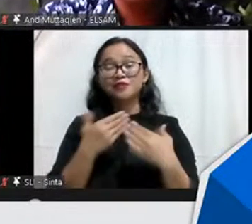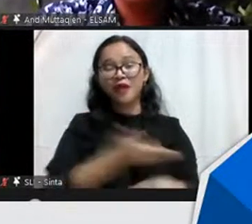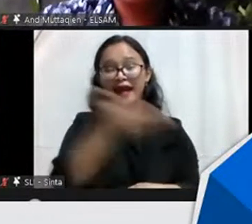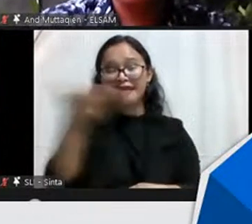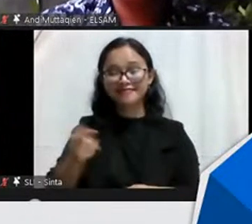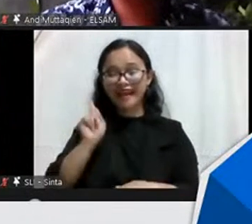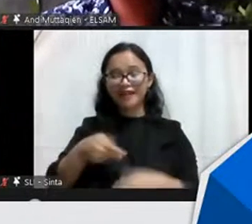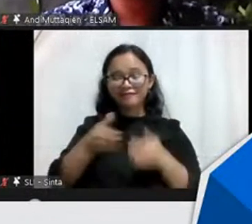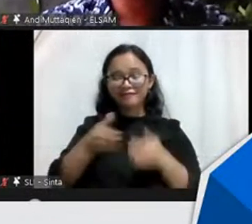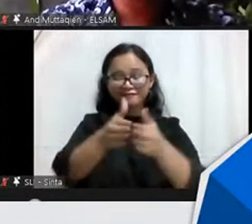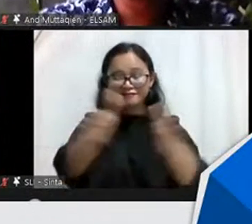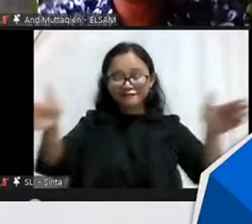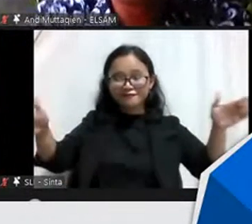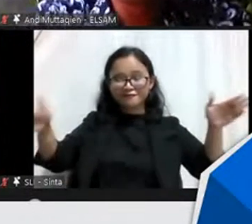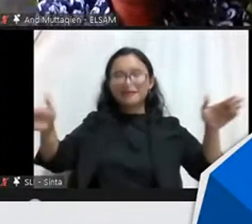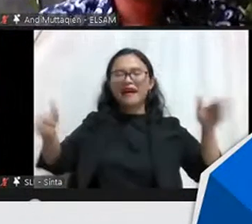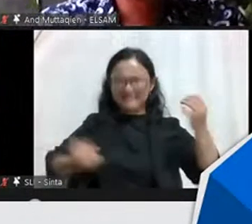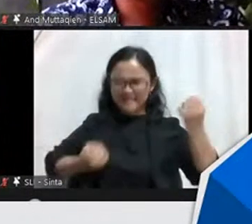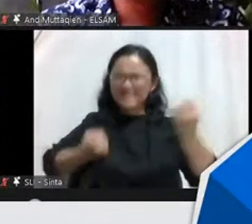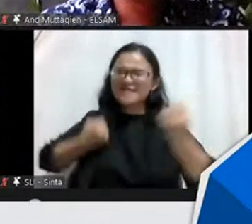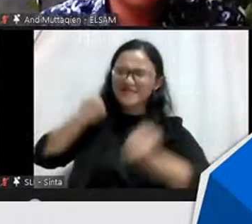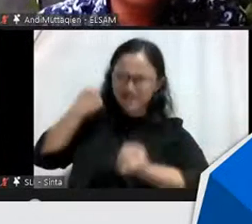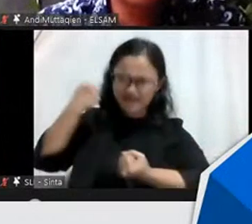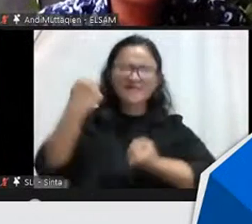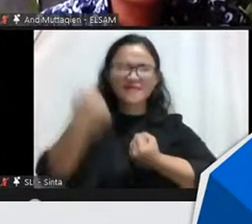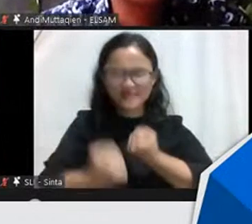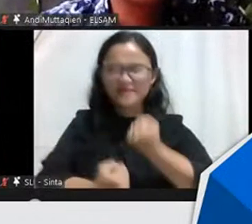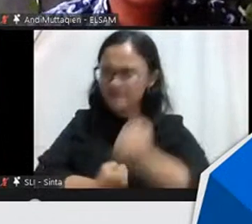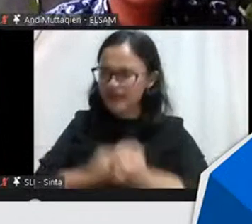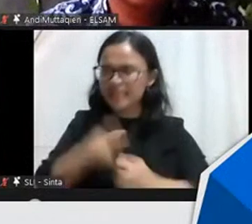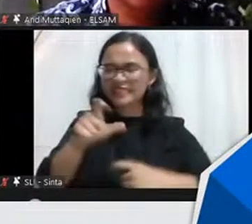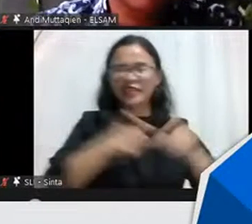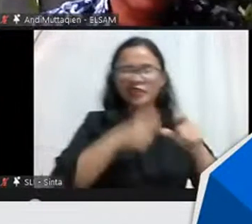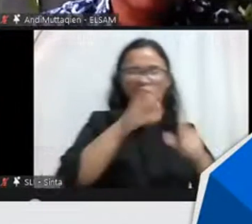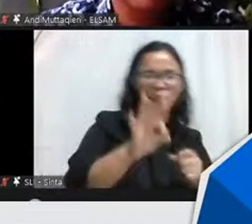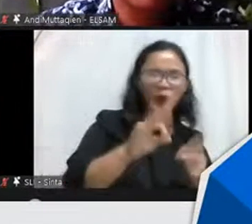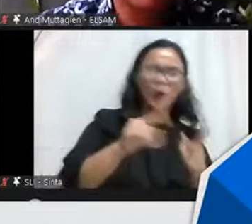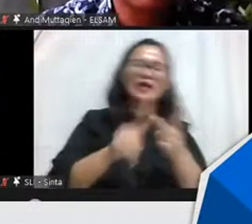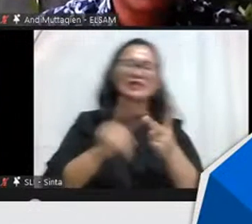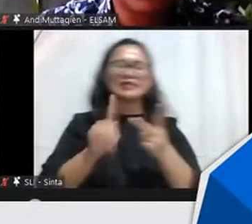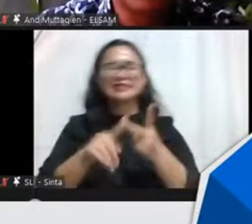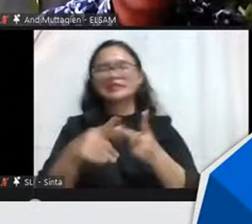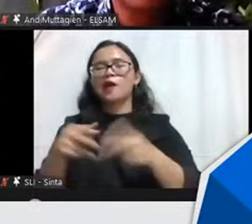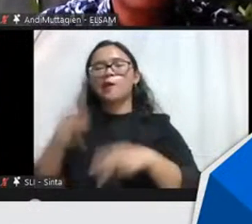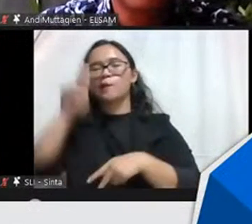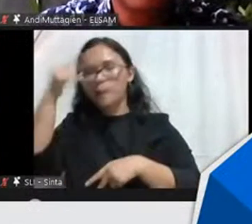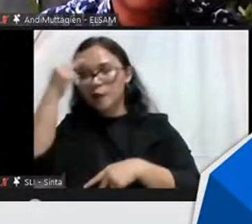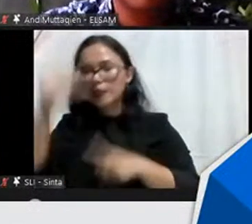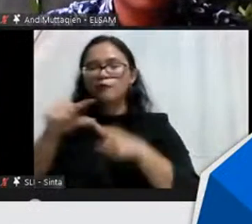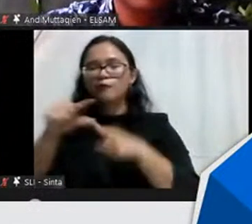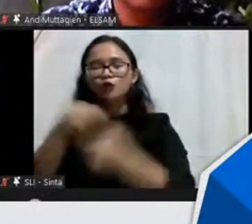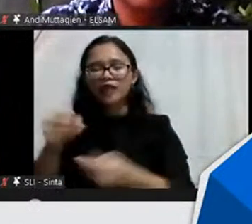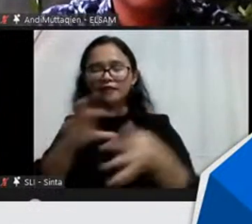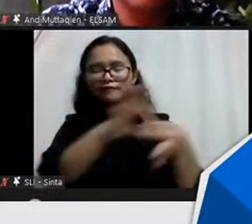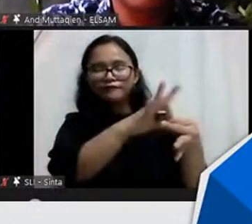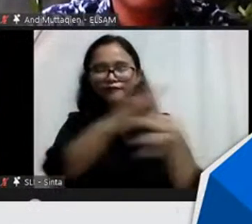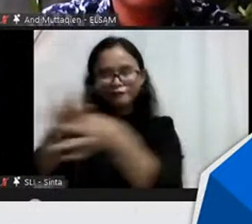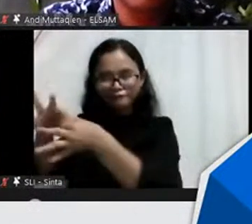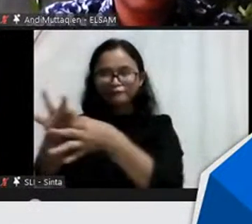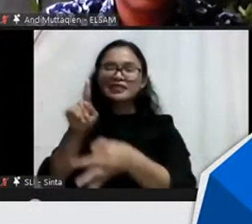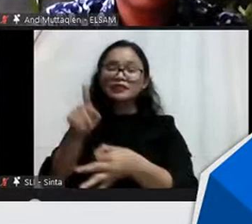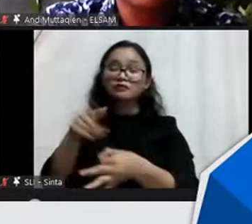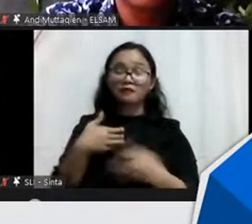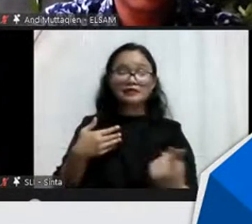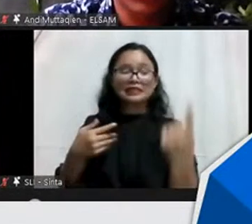kekuatan semakin tergalang dari semua kalangan si SOS ngos juga dari Pemerintah dan pelaku bisnis karena ini tidak bisa berjalan